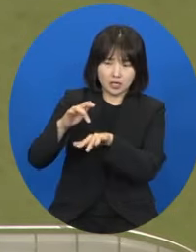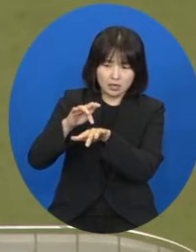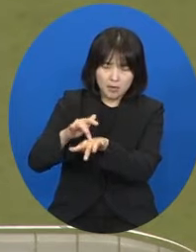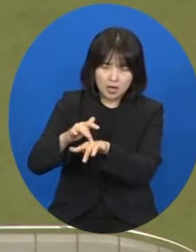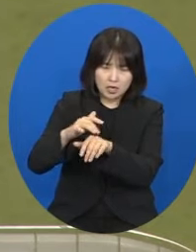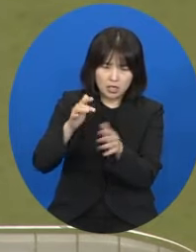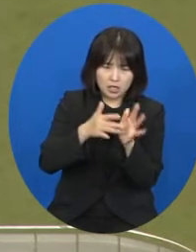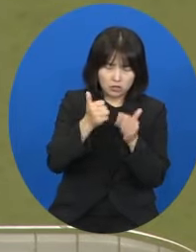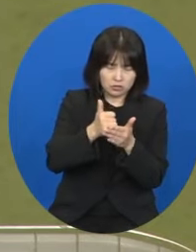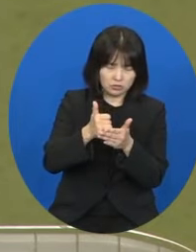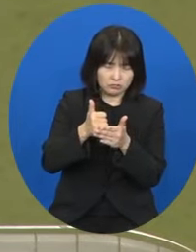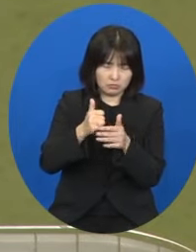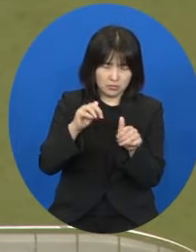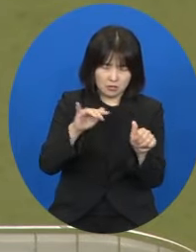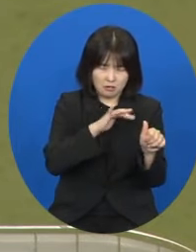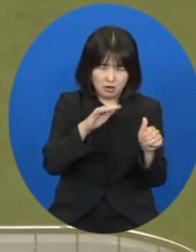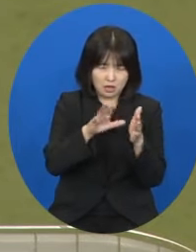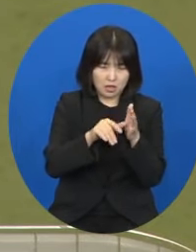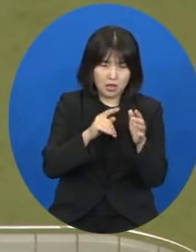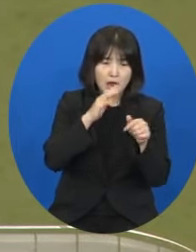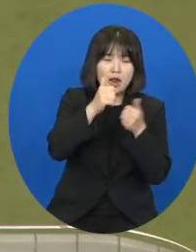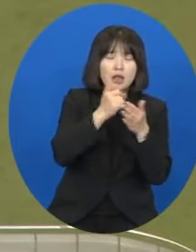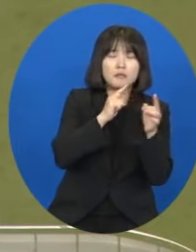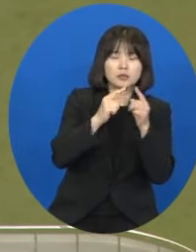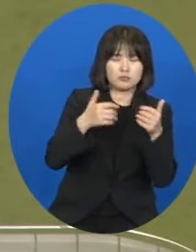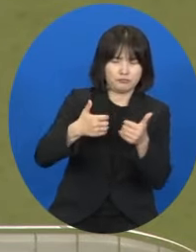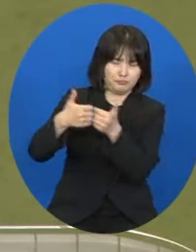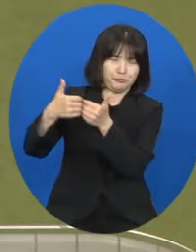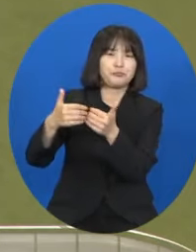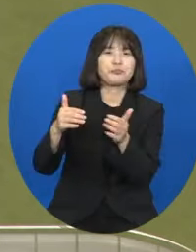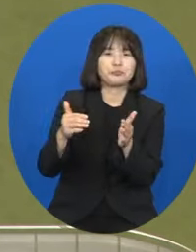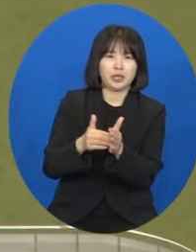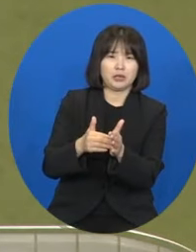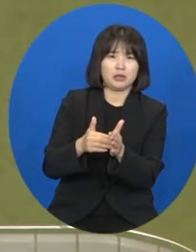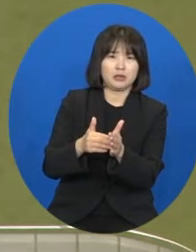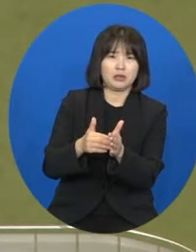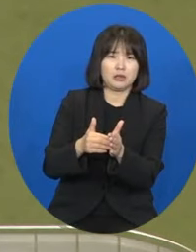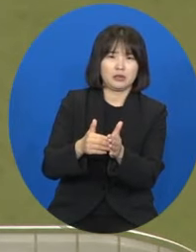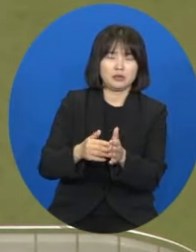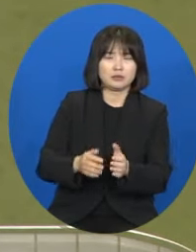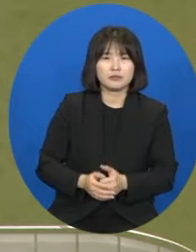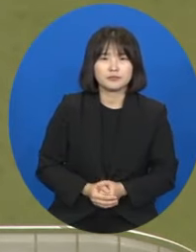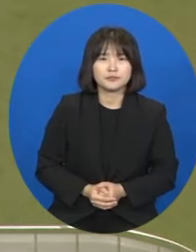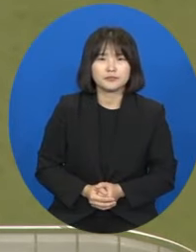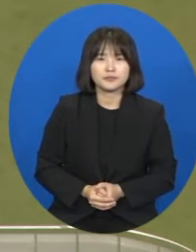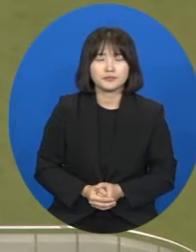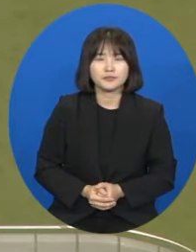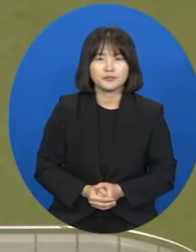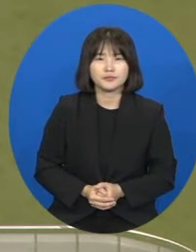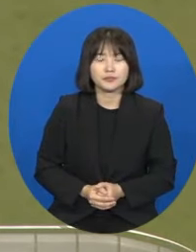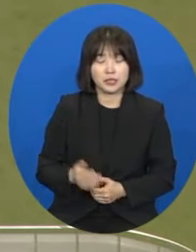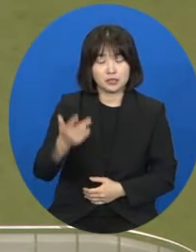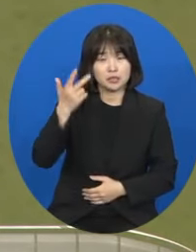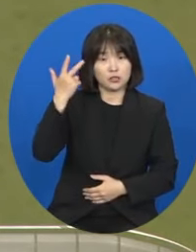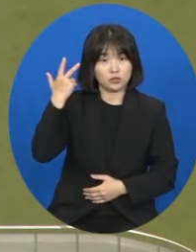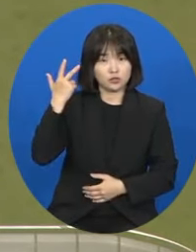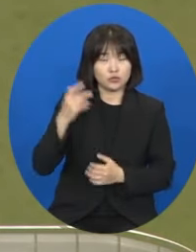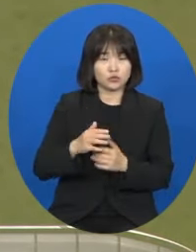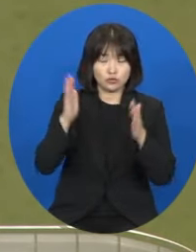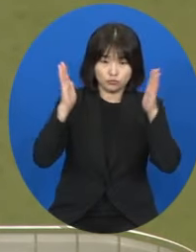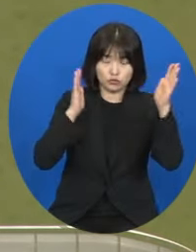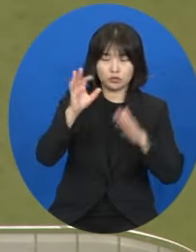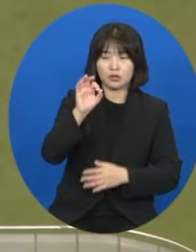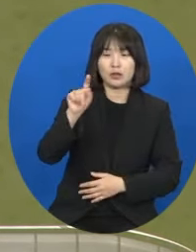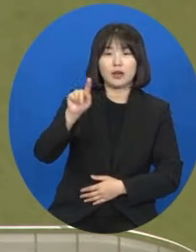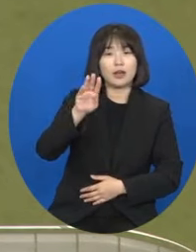말씀으로 대적하잖아요. 그 생각이 내 생각이 아니라고요. 마귀가 속이는 생각입니다. 지난주에 뮤지컬 아바,